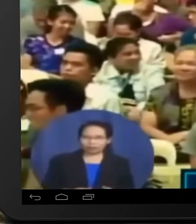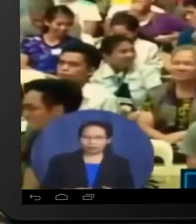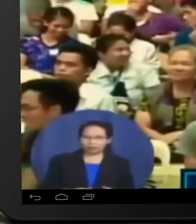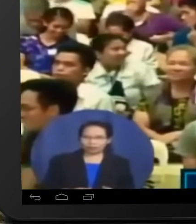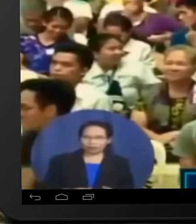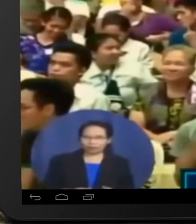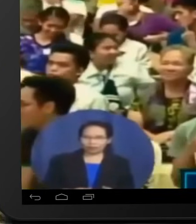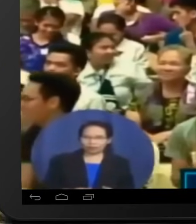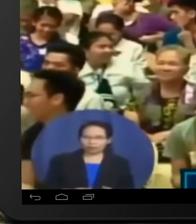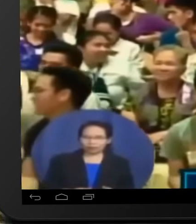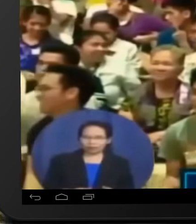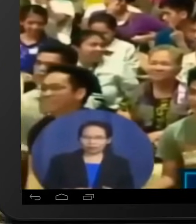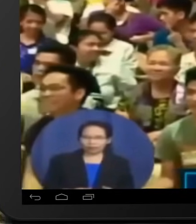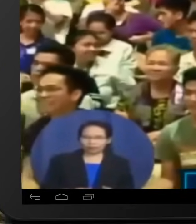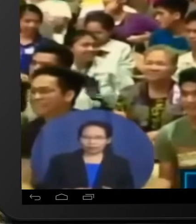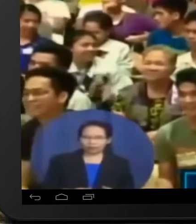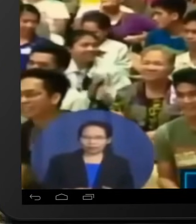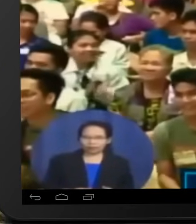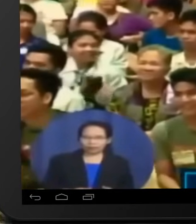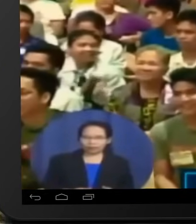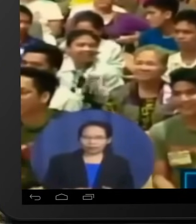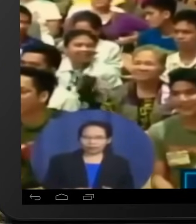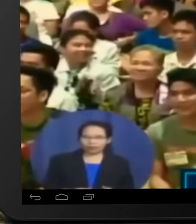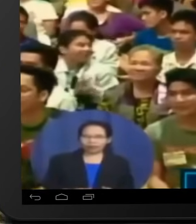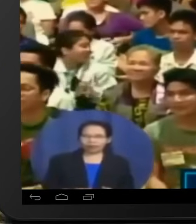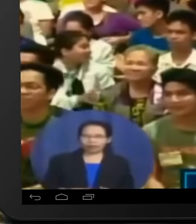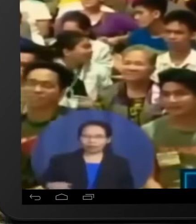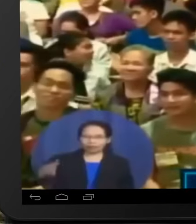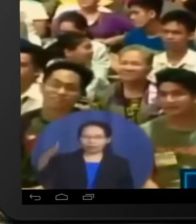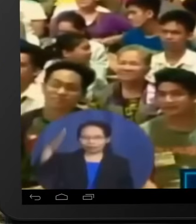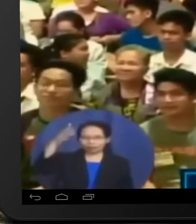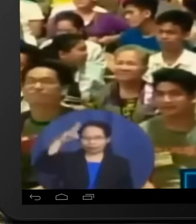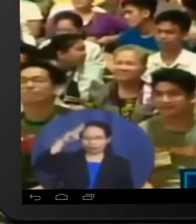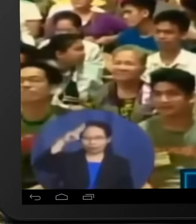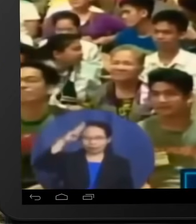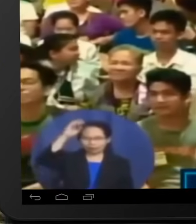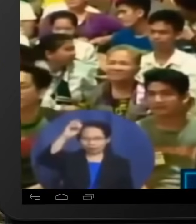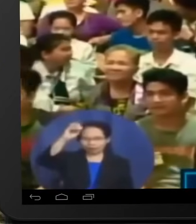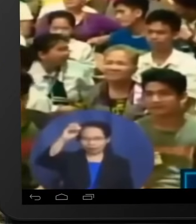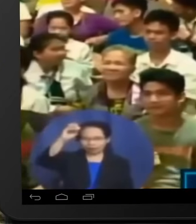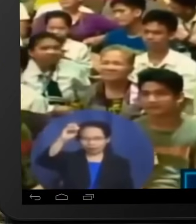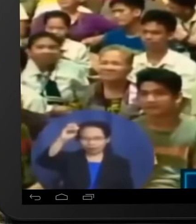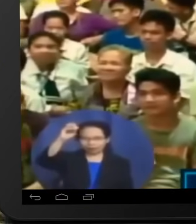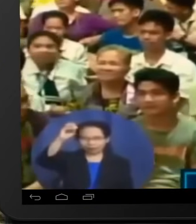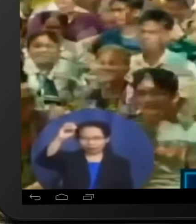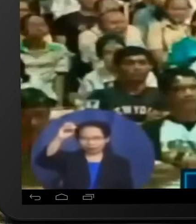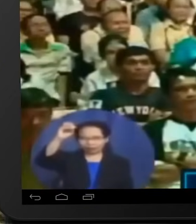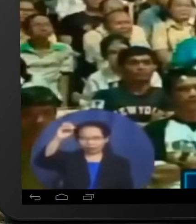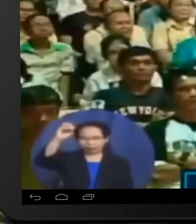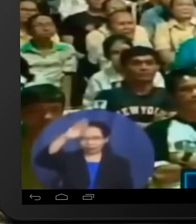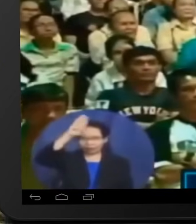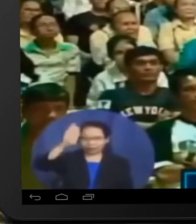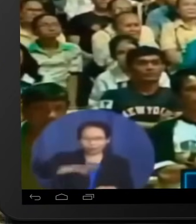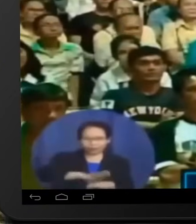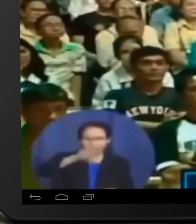Shoutout po pala sa ating pong mga ka-youth dyan sa Macau, ha? Hello! Kasi, ayun na. Hello, kapatid na Daniel. Opo, kapatid na Eli. Nadidinig po